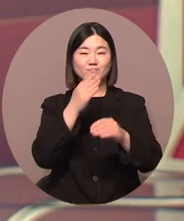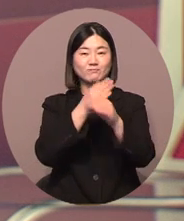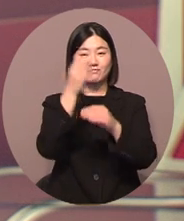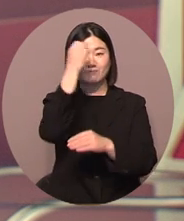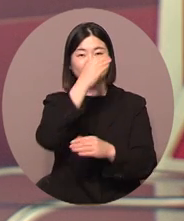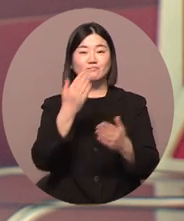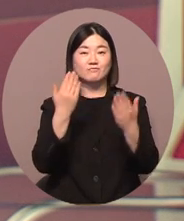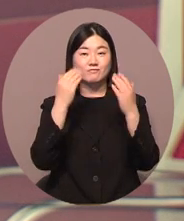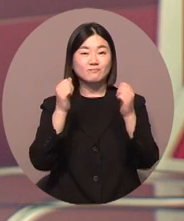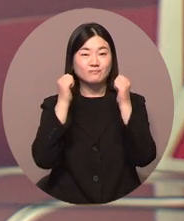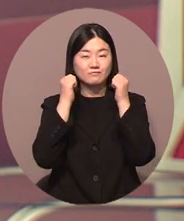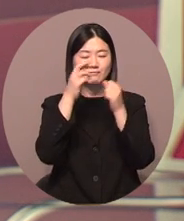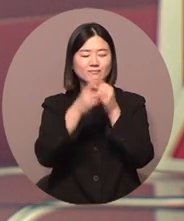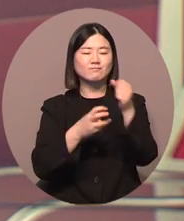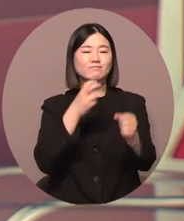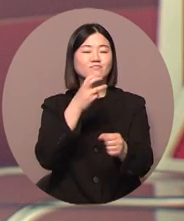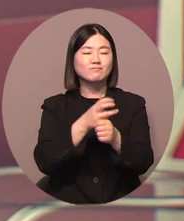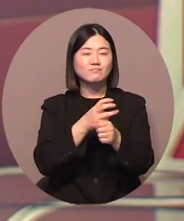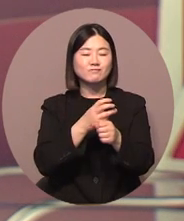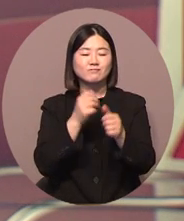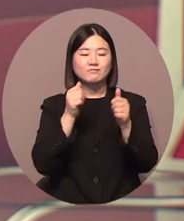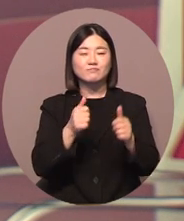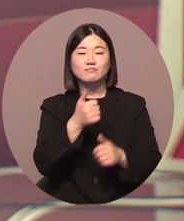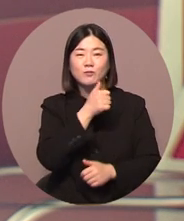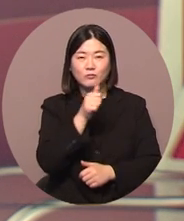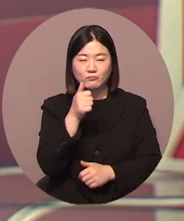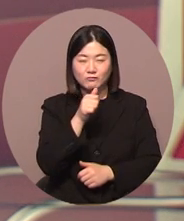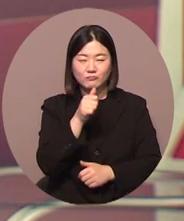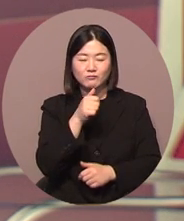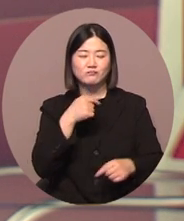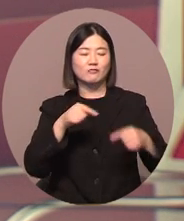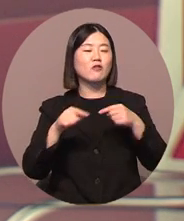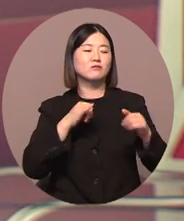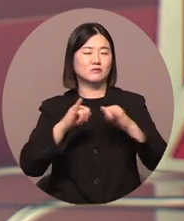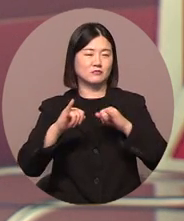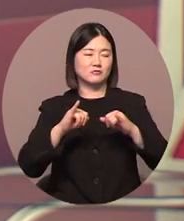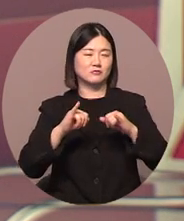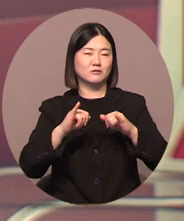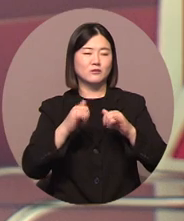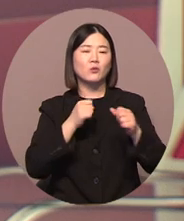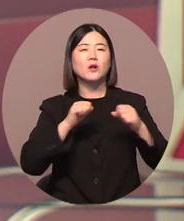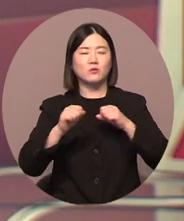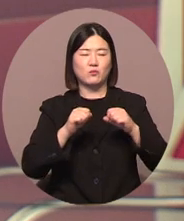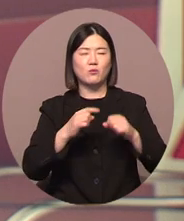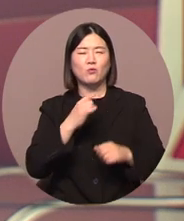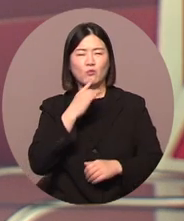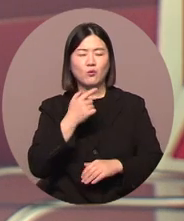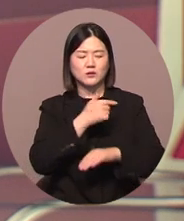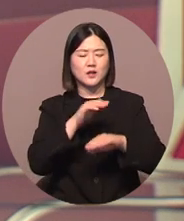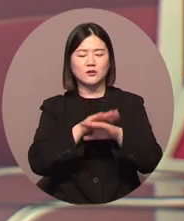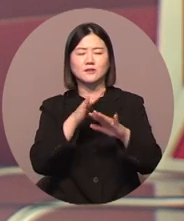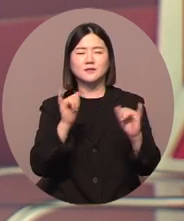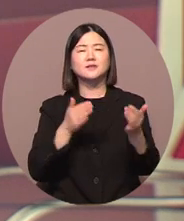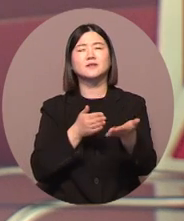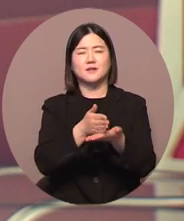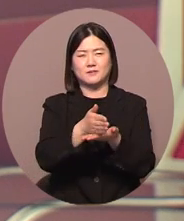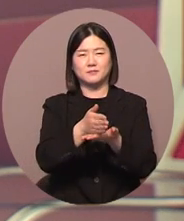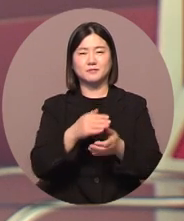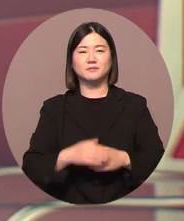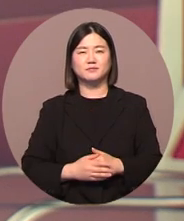앞당기겠다고 약 30여년간 대전에서 변호사 정치인으로 활동한 오로지 대전